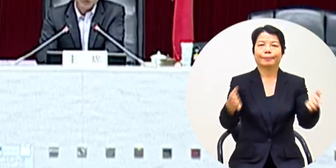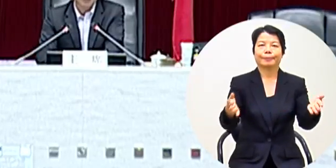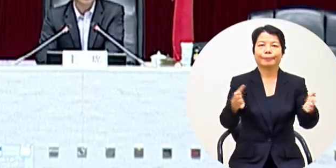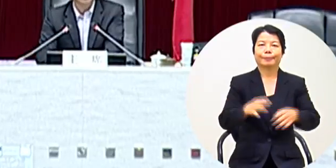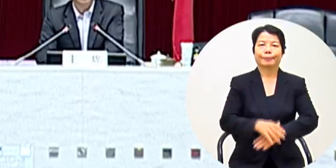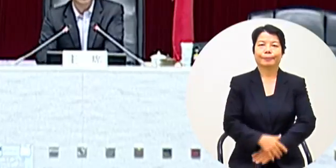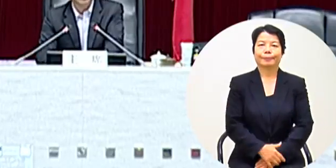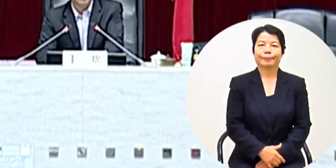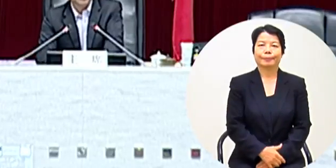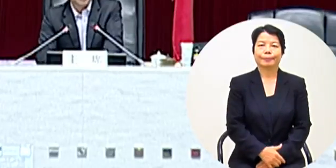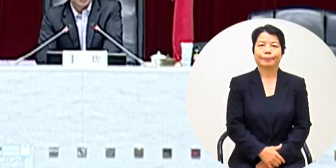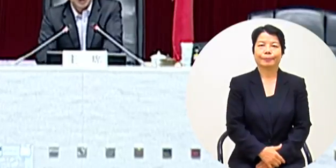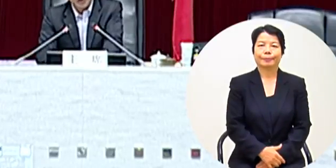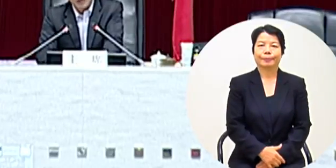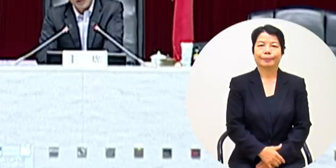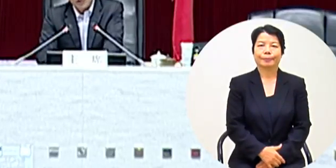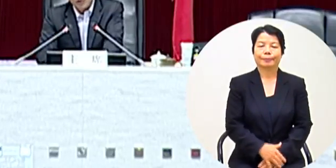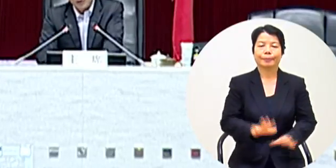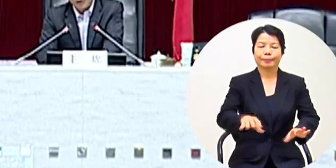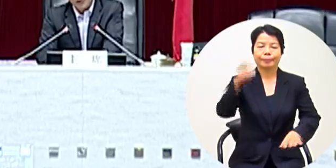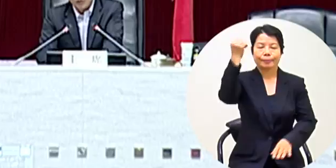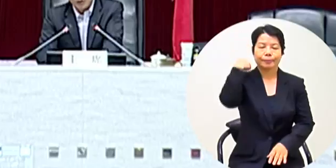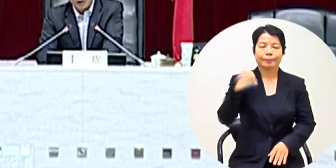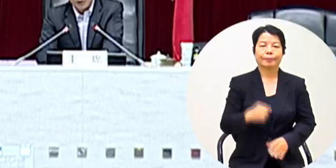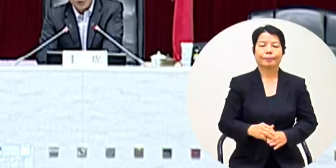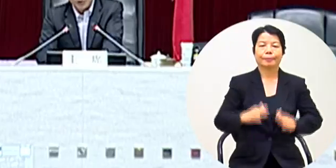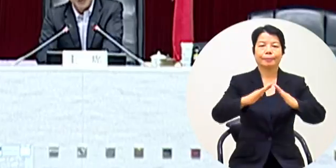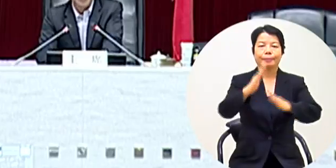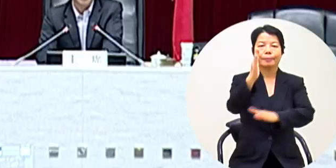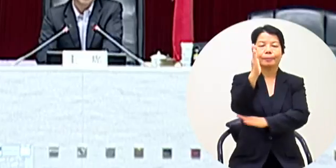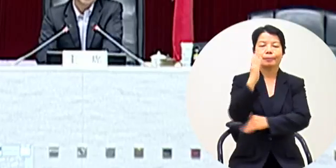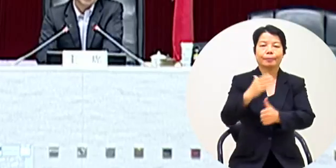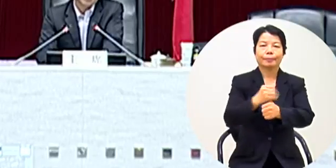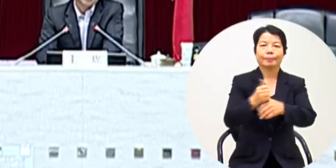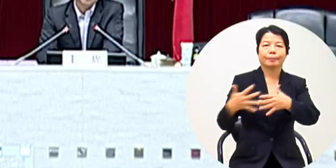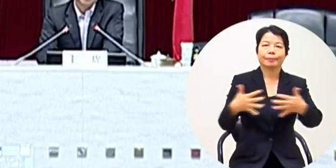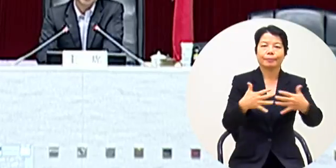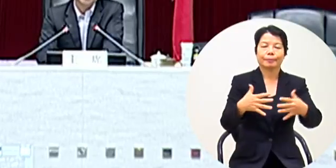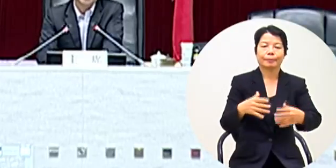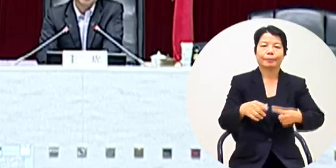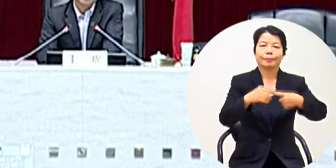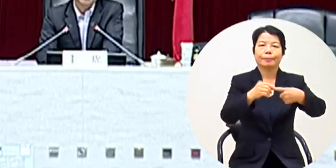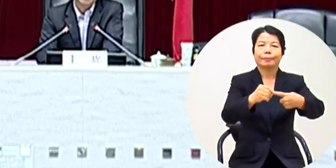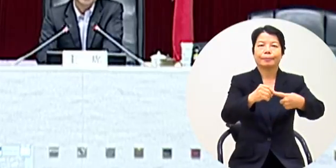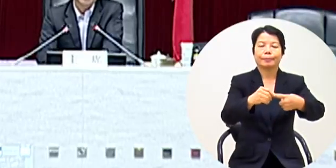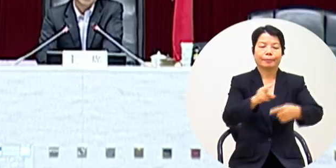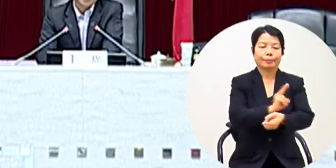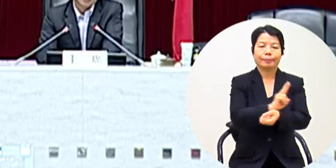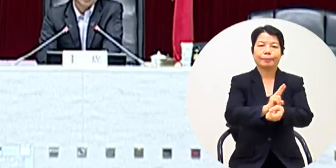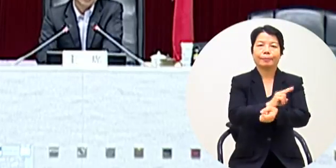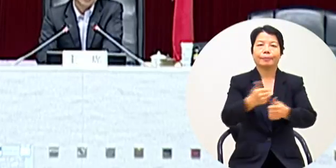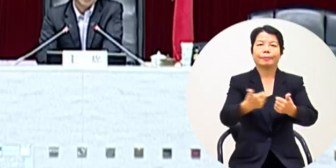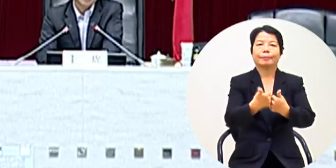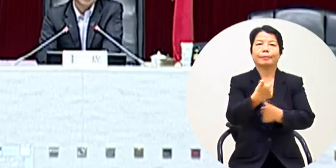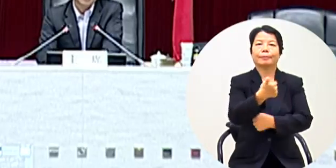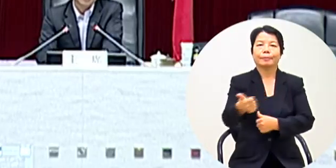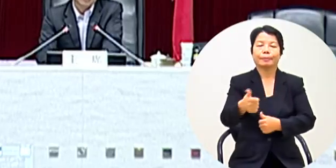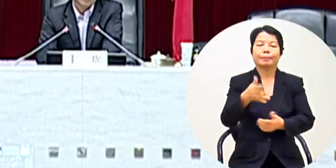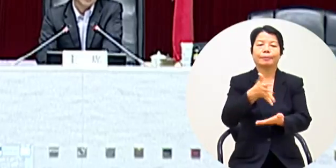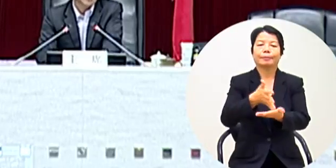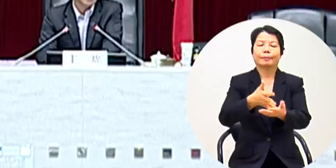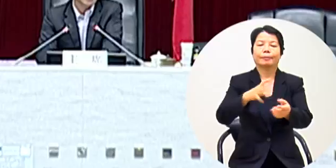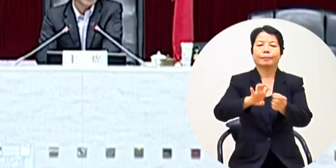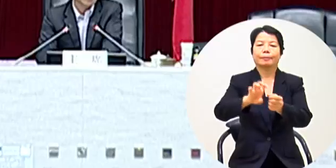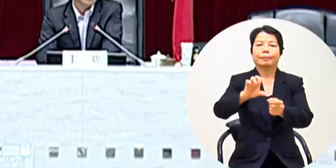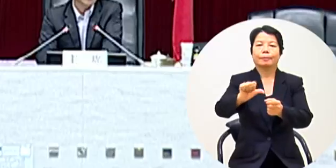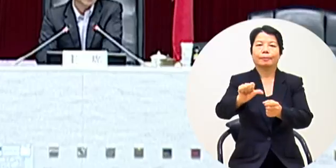上午市政总执行第一位由林玲珑议员执行，时间40分钟，也祝林玲珑早